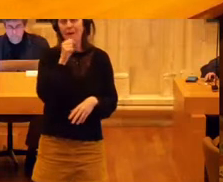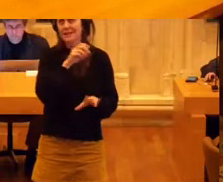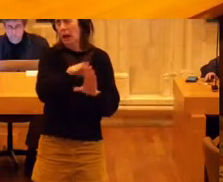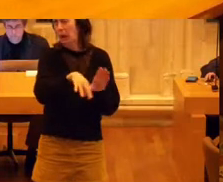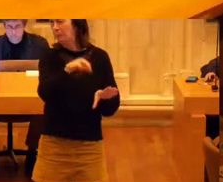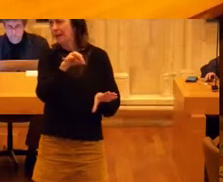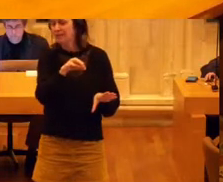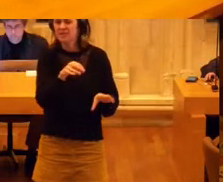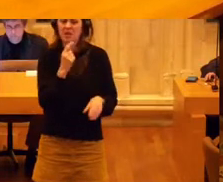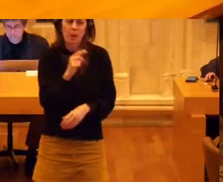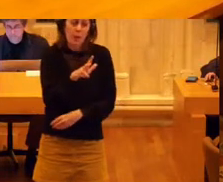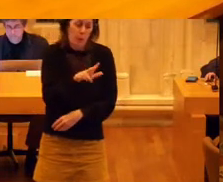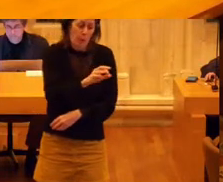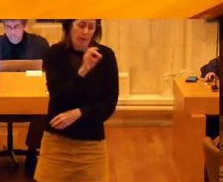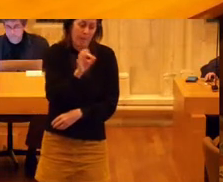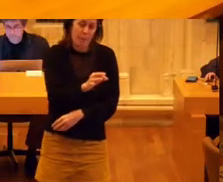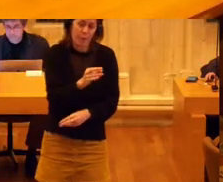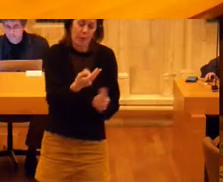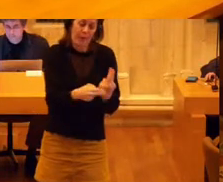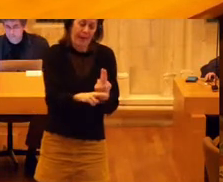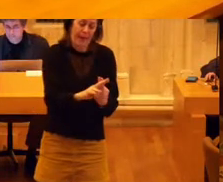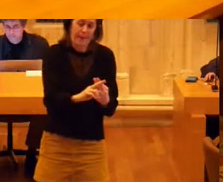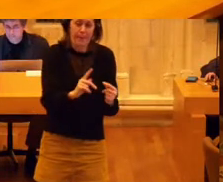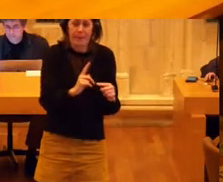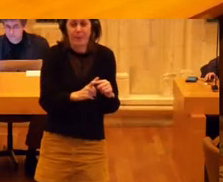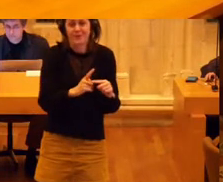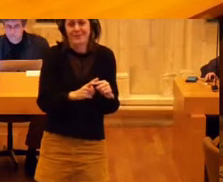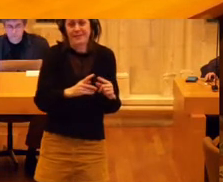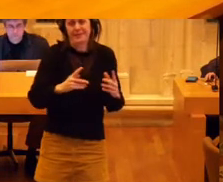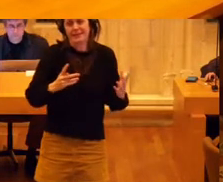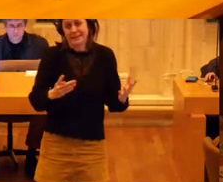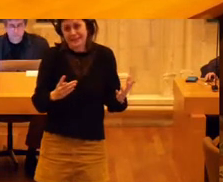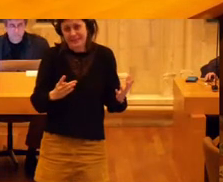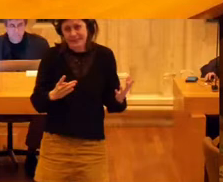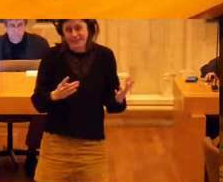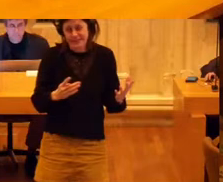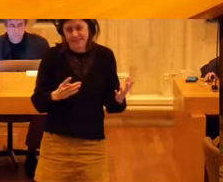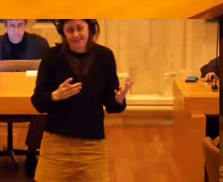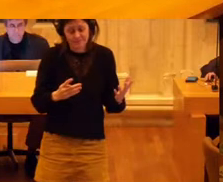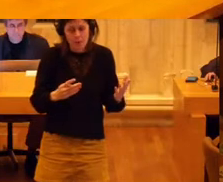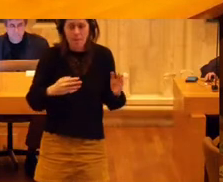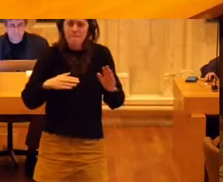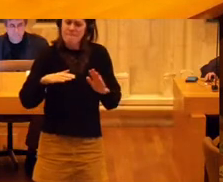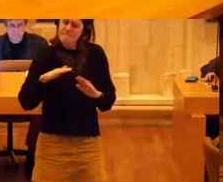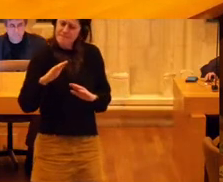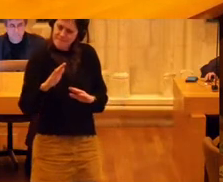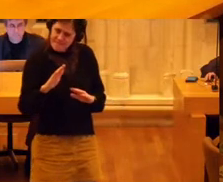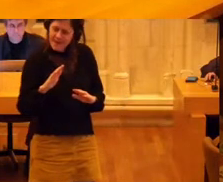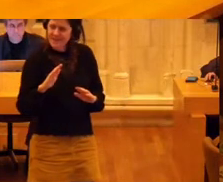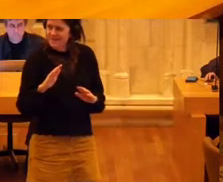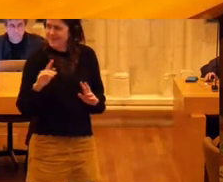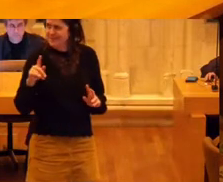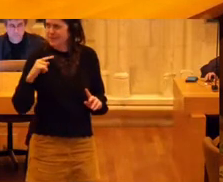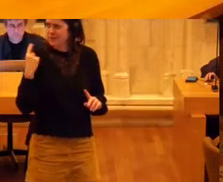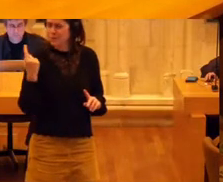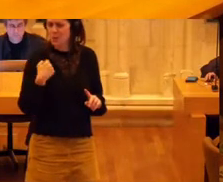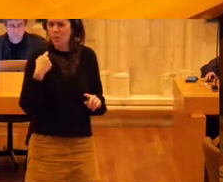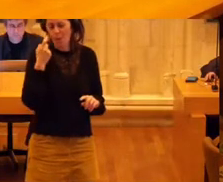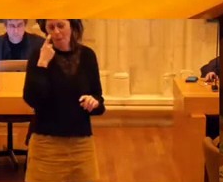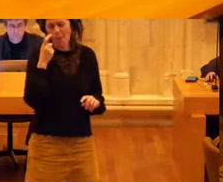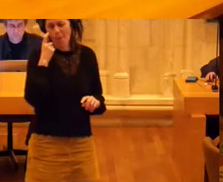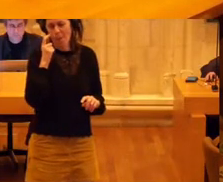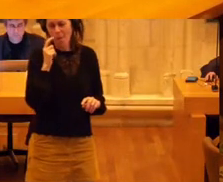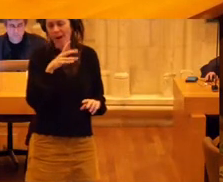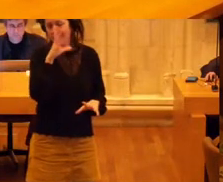serait à peine à 3% de réponses positives en ce qui concerne le tirage au sort. Mais, et ça, on l'a constaté depuis qu'on a mis en